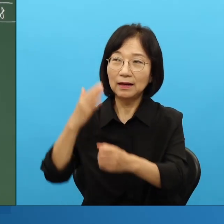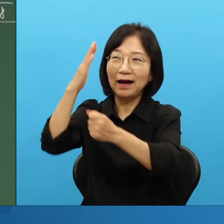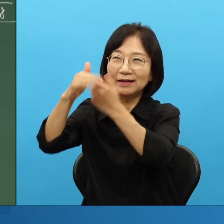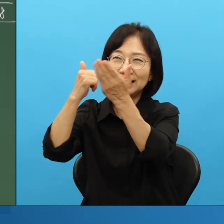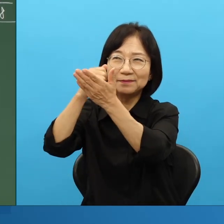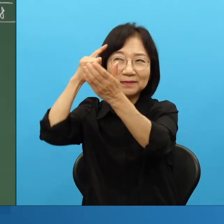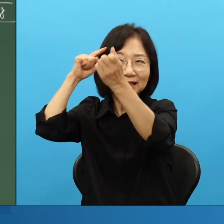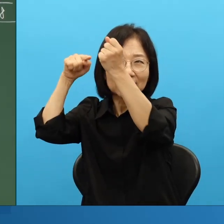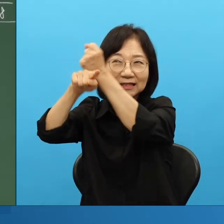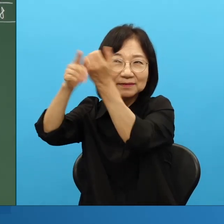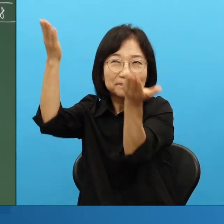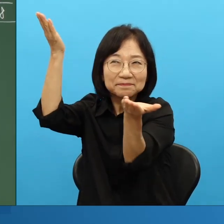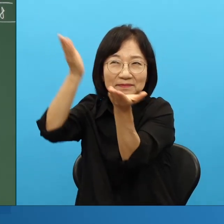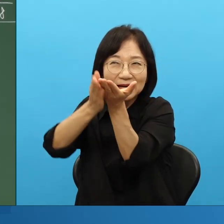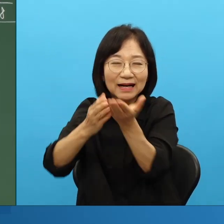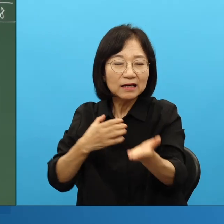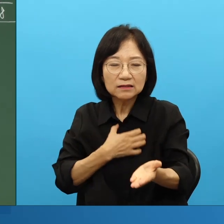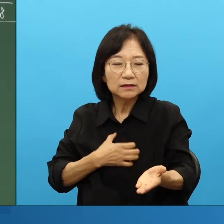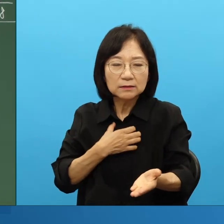겁니다.